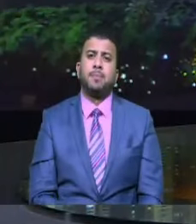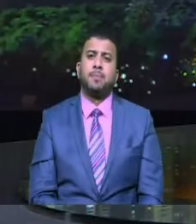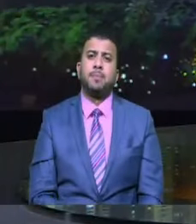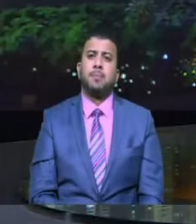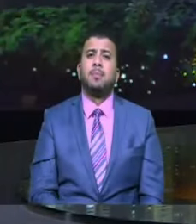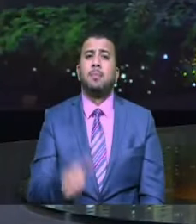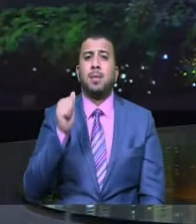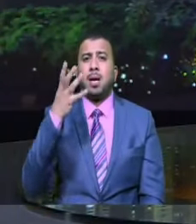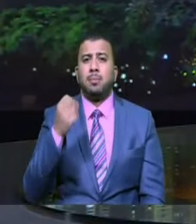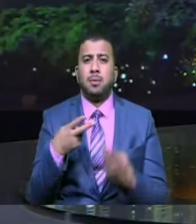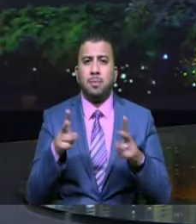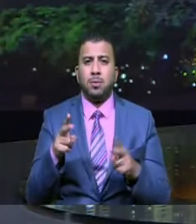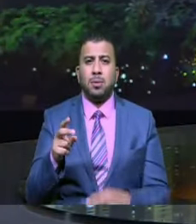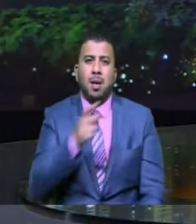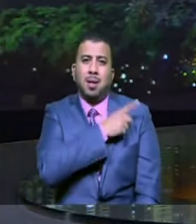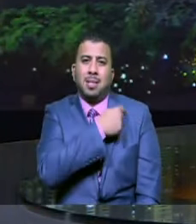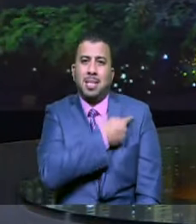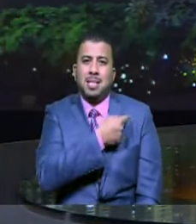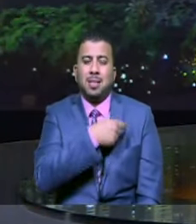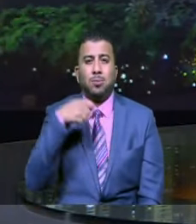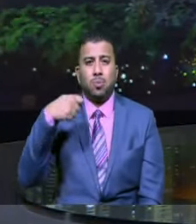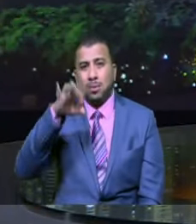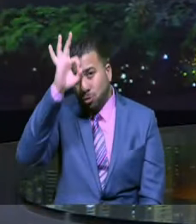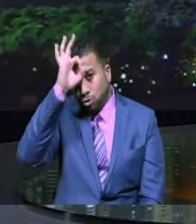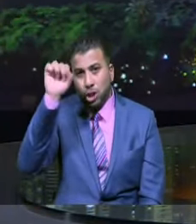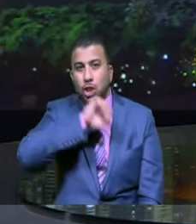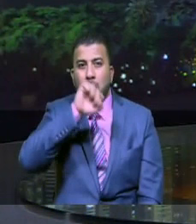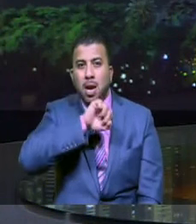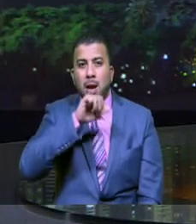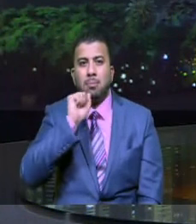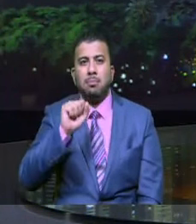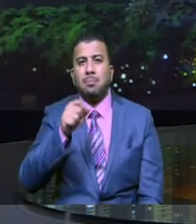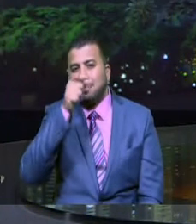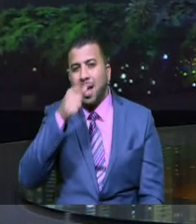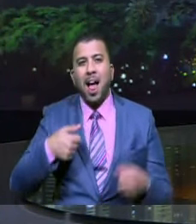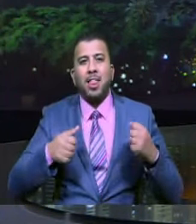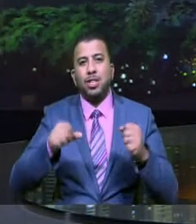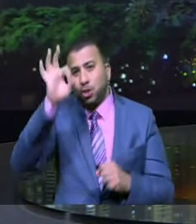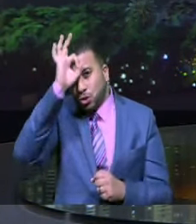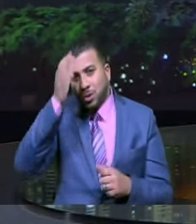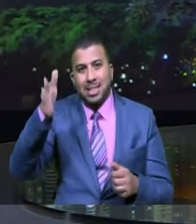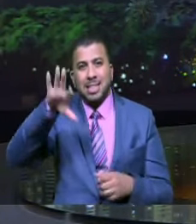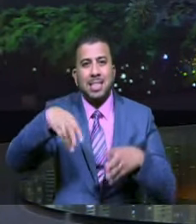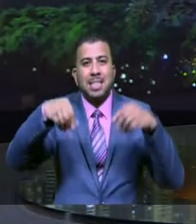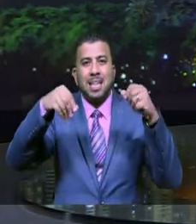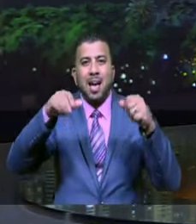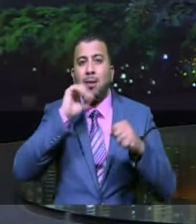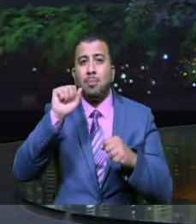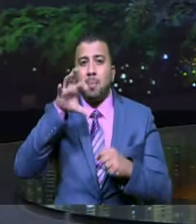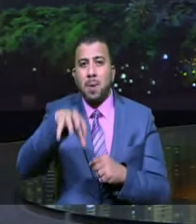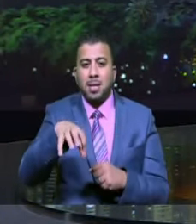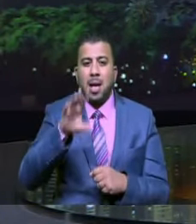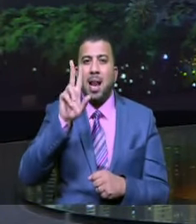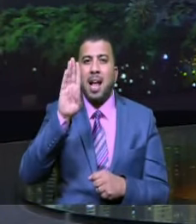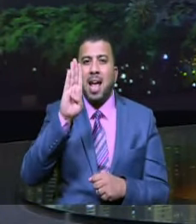مساء امس افتتح سعاده العميد سيف الزر الشامسي قائد عام شرطه الشرقه منتزه الشرطه الصحراوي الذي تم انشاه بمنطقه الكهيف